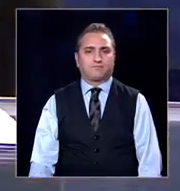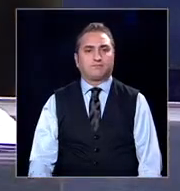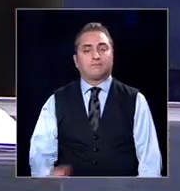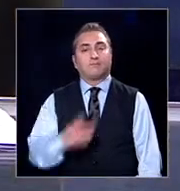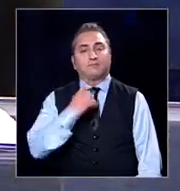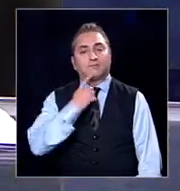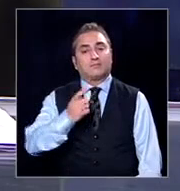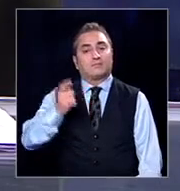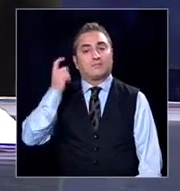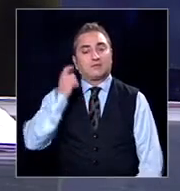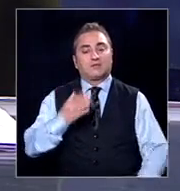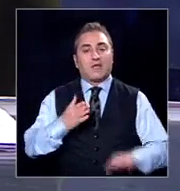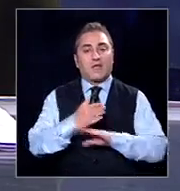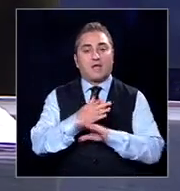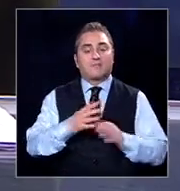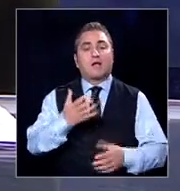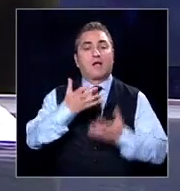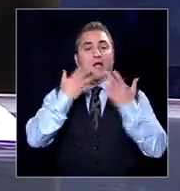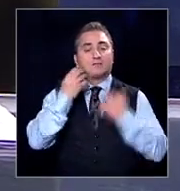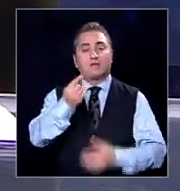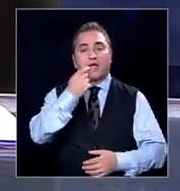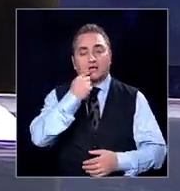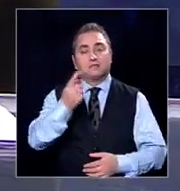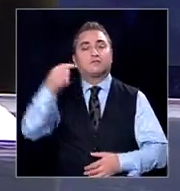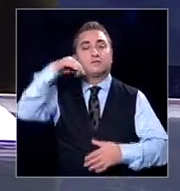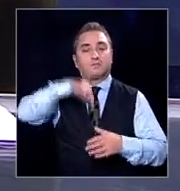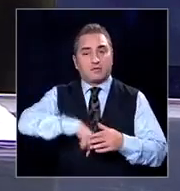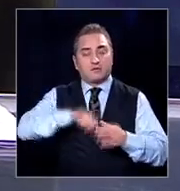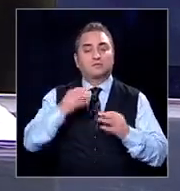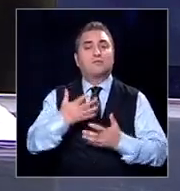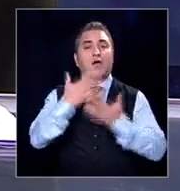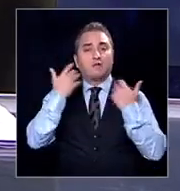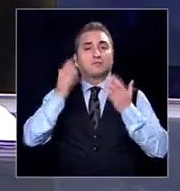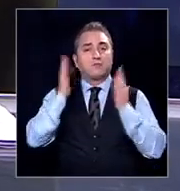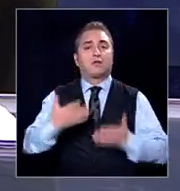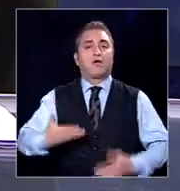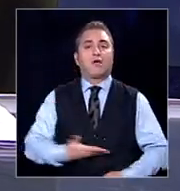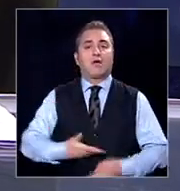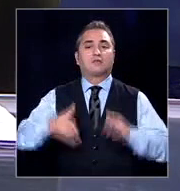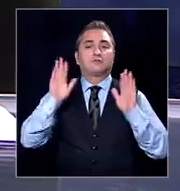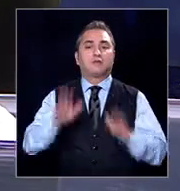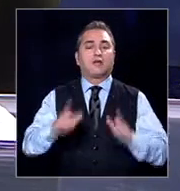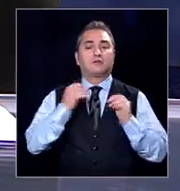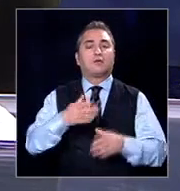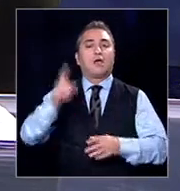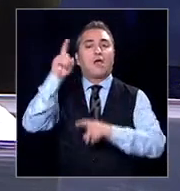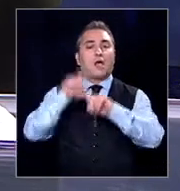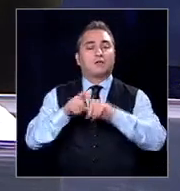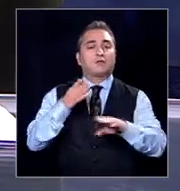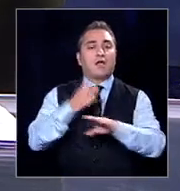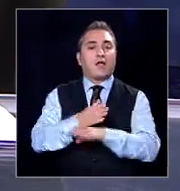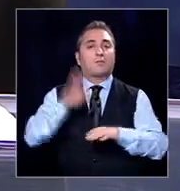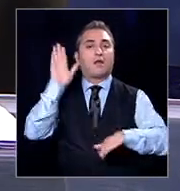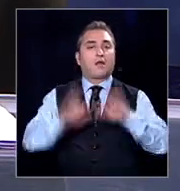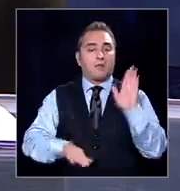Eskiden ekmek aslanın ağzında derdik, sonra midesine indi. Şimdi aslan da aç. Böyle bir dönemde askıda ekmek kampanyalarının falan yapıldığı bir dönemde